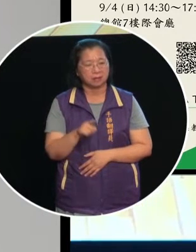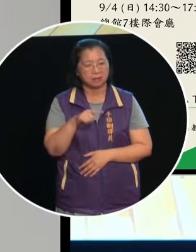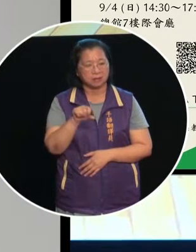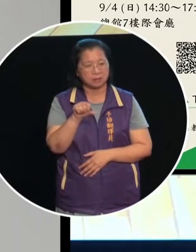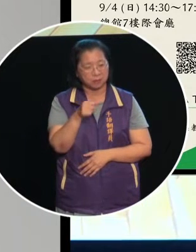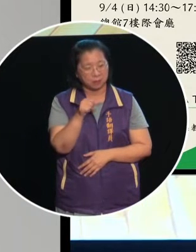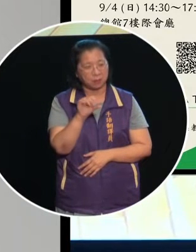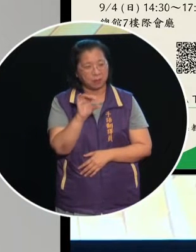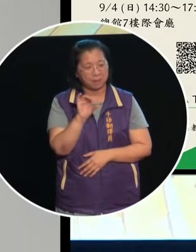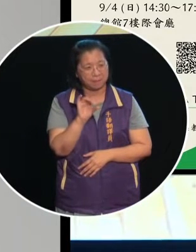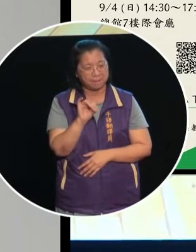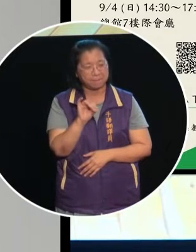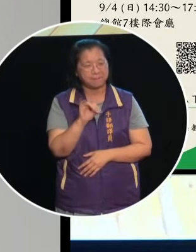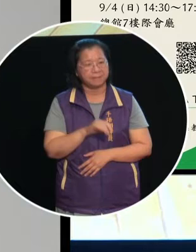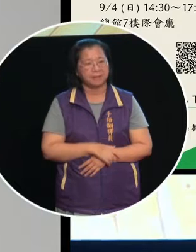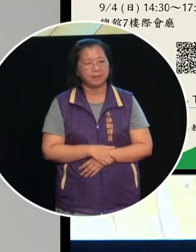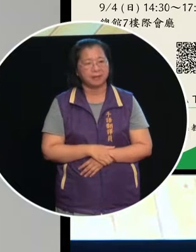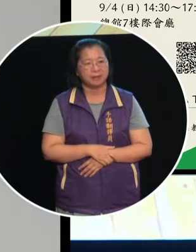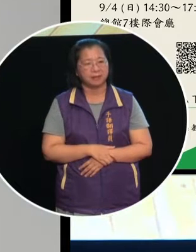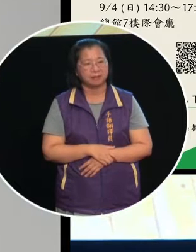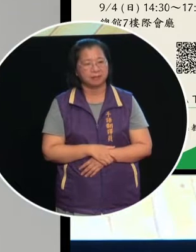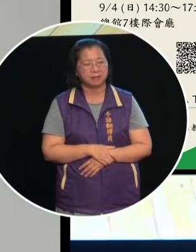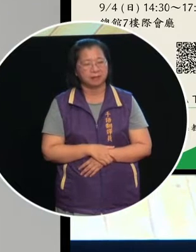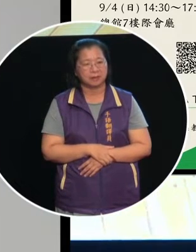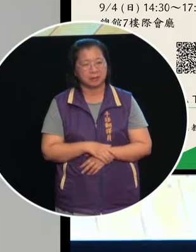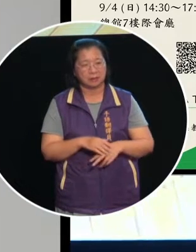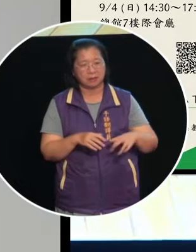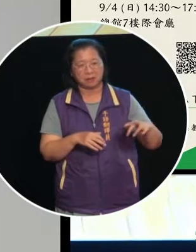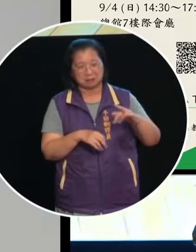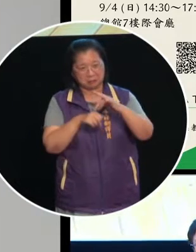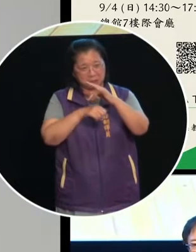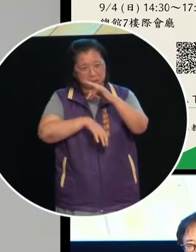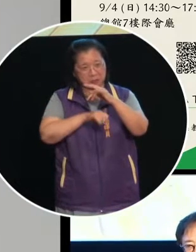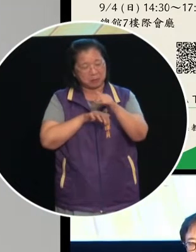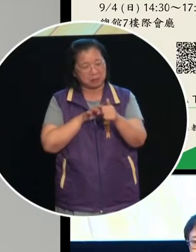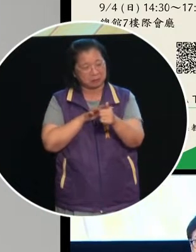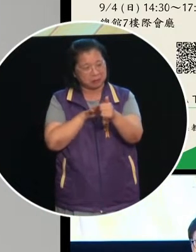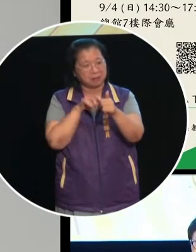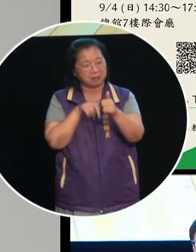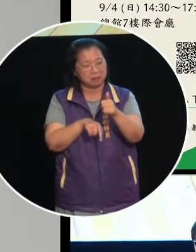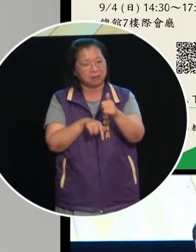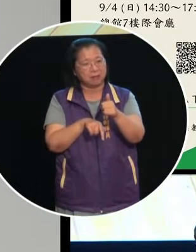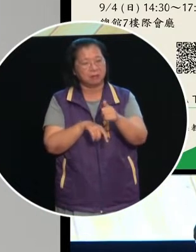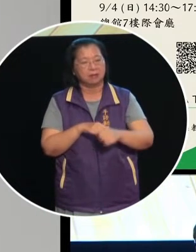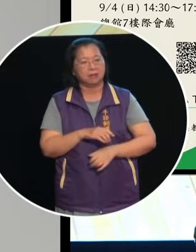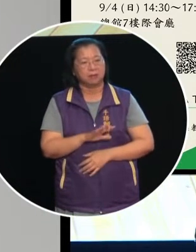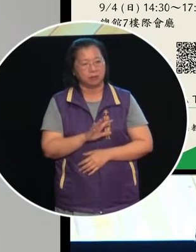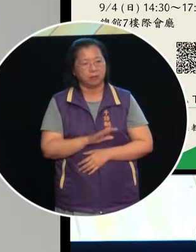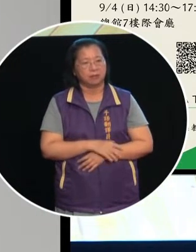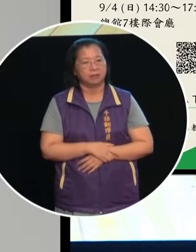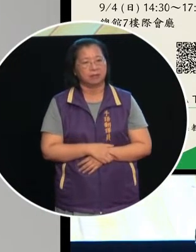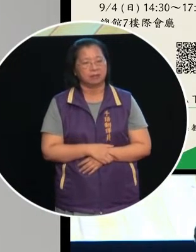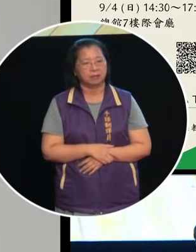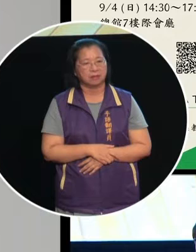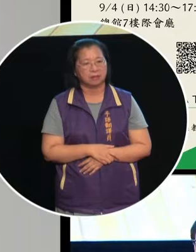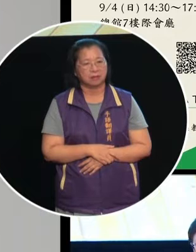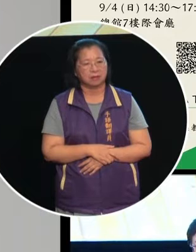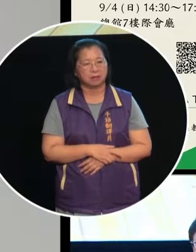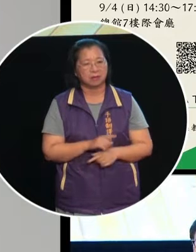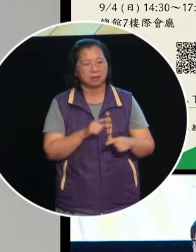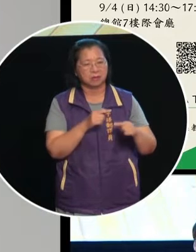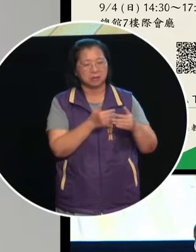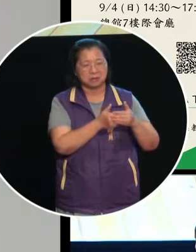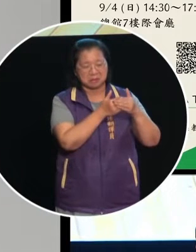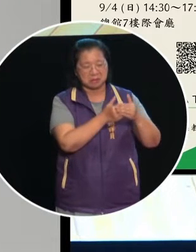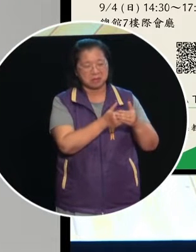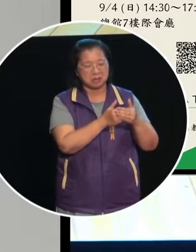1500枚的长距离的导弹，日本各地，这个都是导弹，中国的导弹引